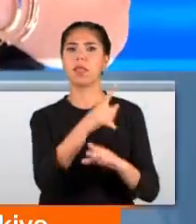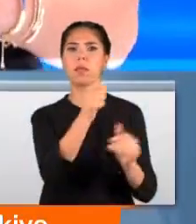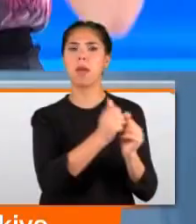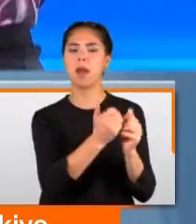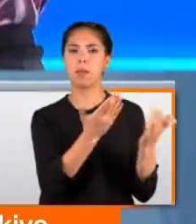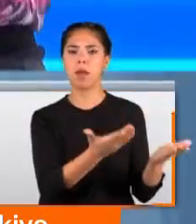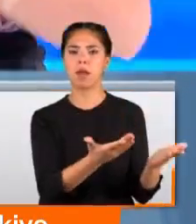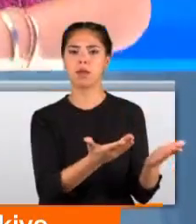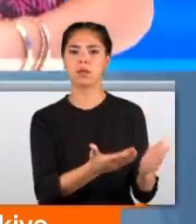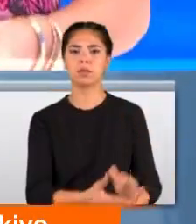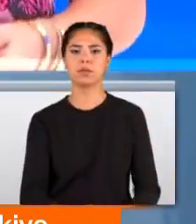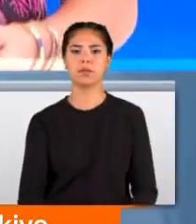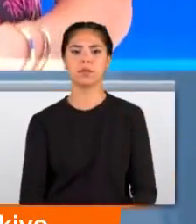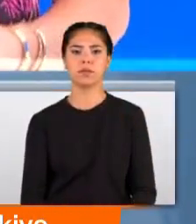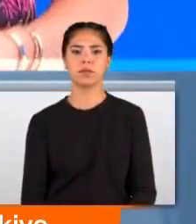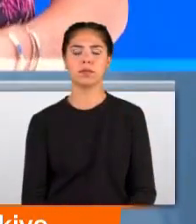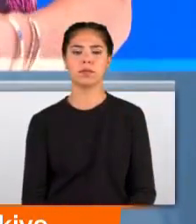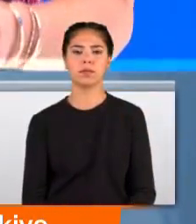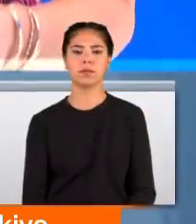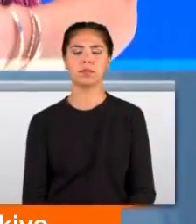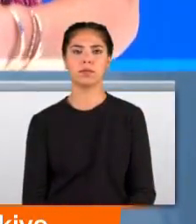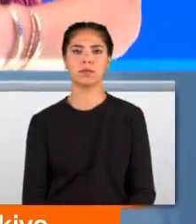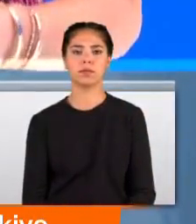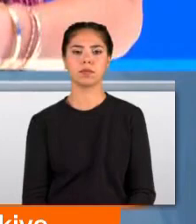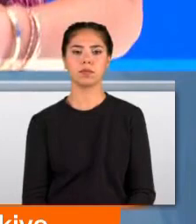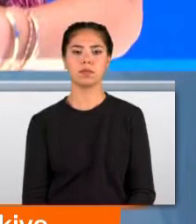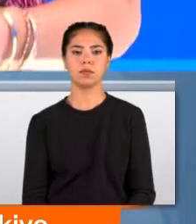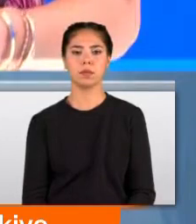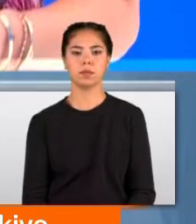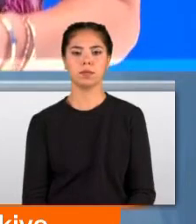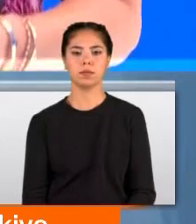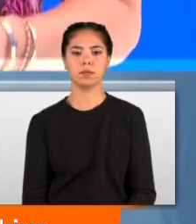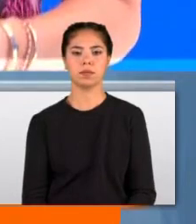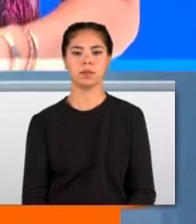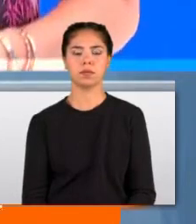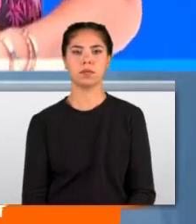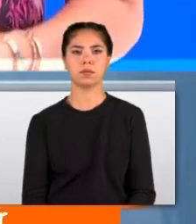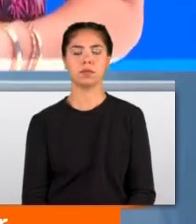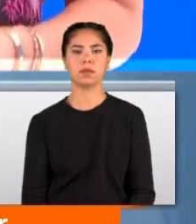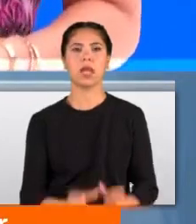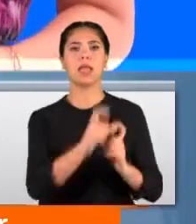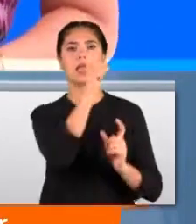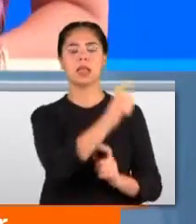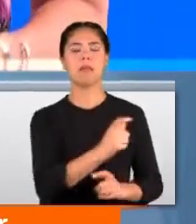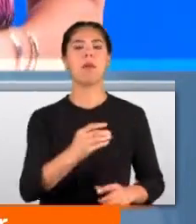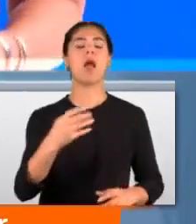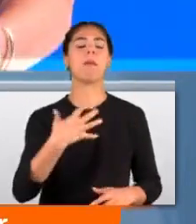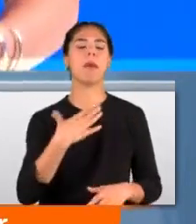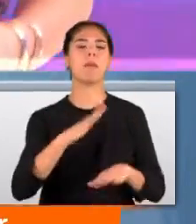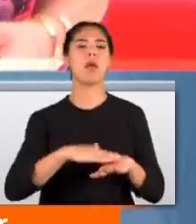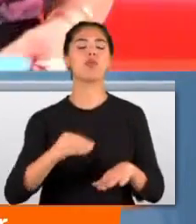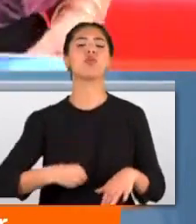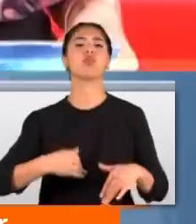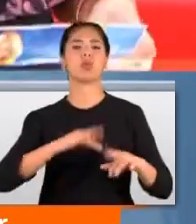yanınızda? Alır mısınız dışarı? Niye sizin yanınızda kız? Benim yanımda olmak üzere, benim yanımda. Çetin yaptığının suç olmadığını savunmaya